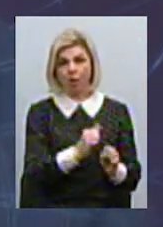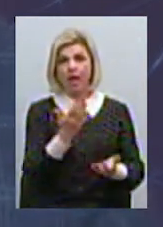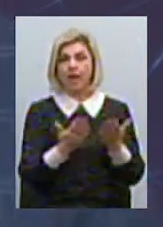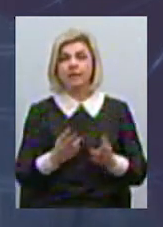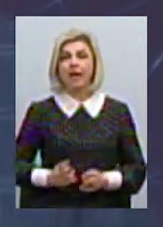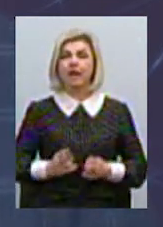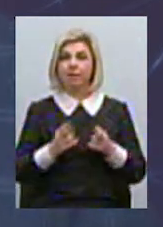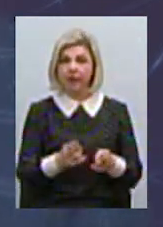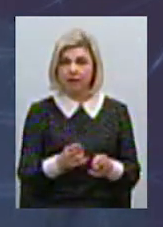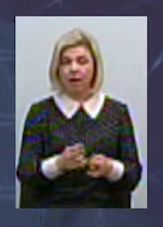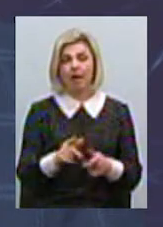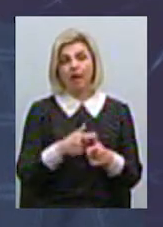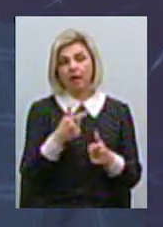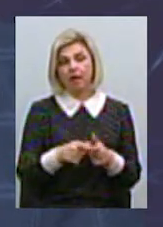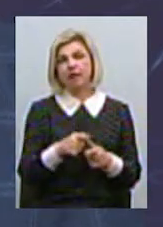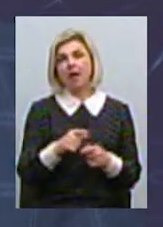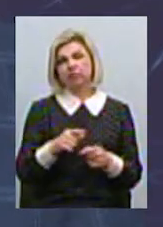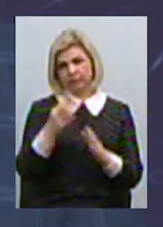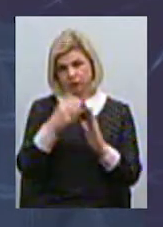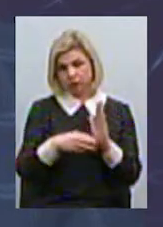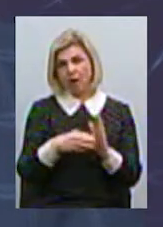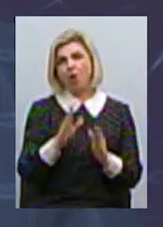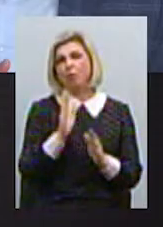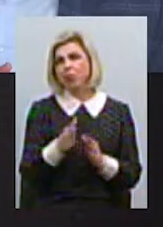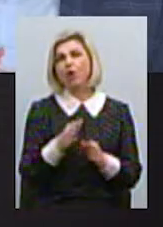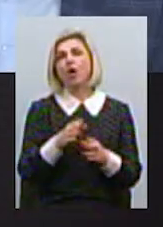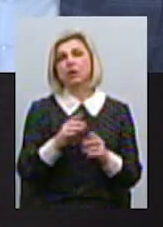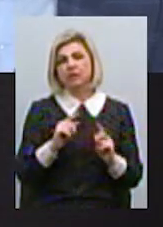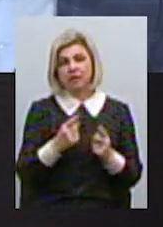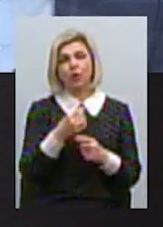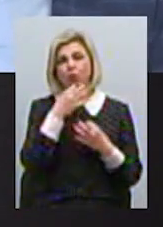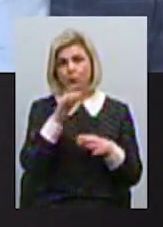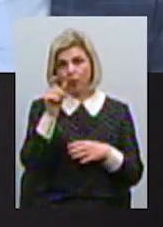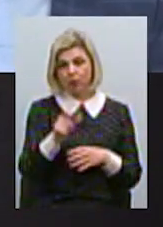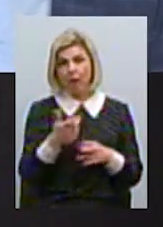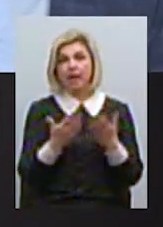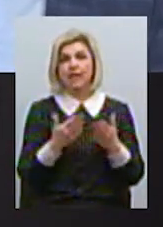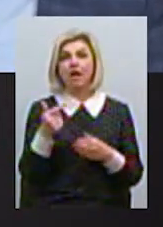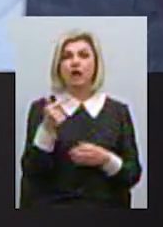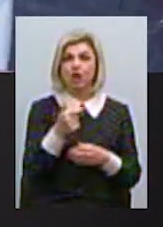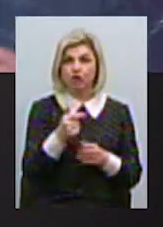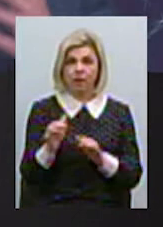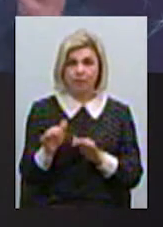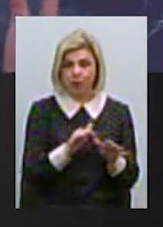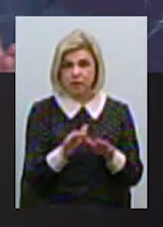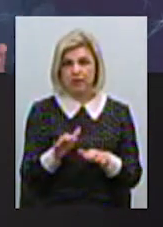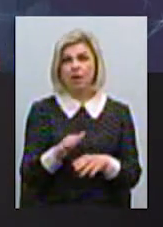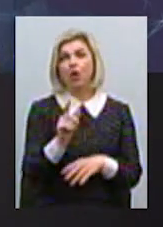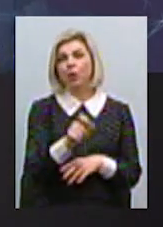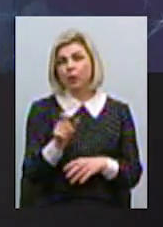процес, отримують або адміністративне затримання, отримують абсолютно будь-яка особа. Якщо це цивільний процес, лише особи,